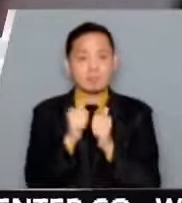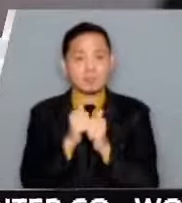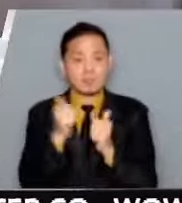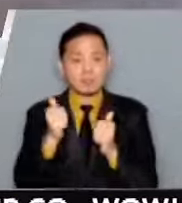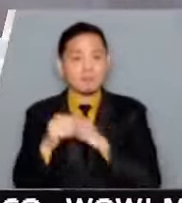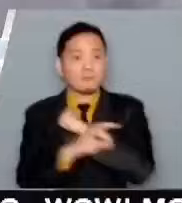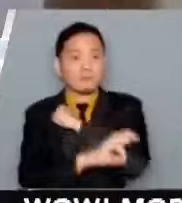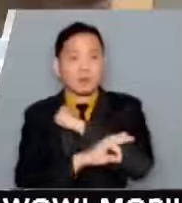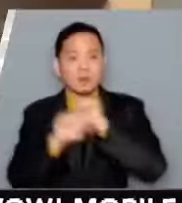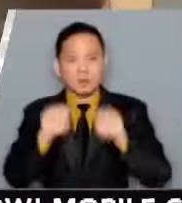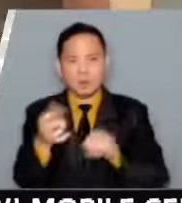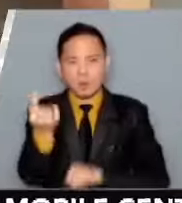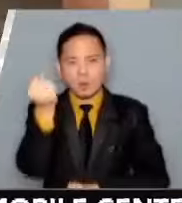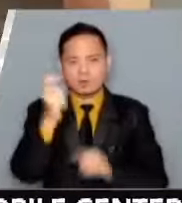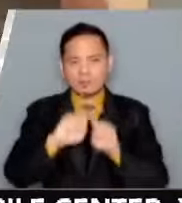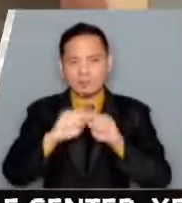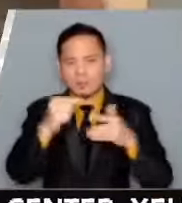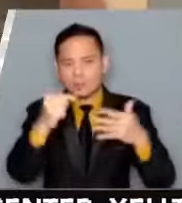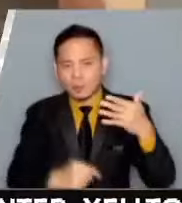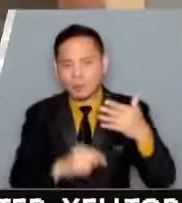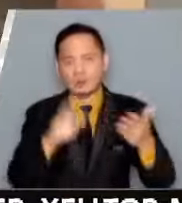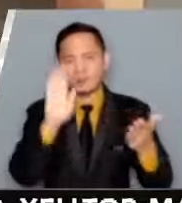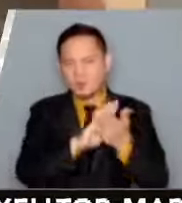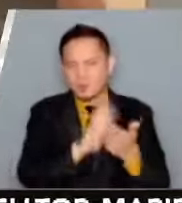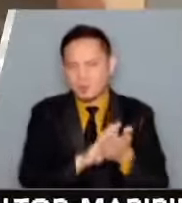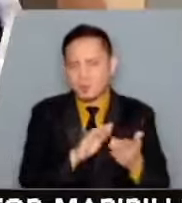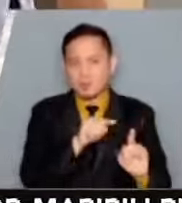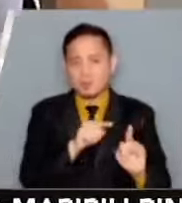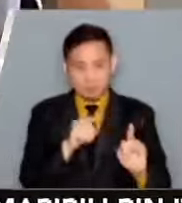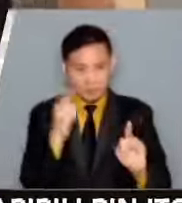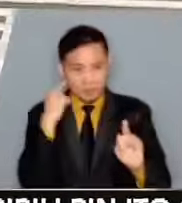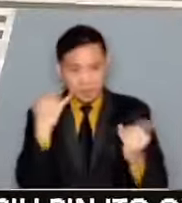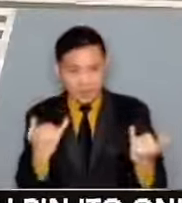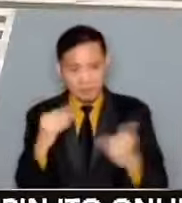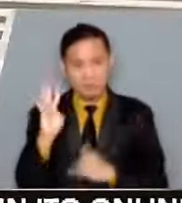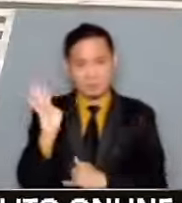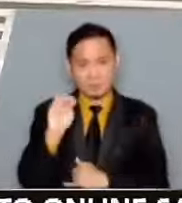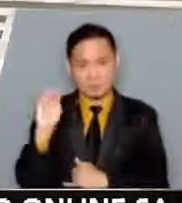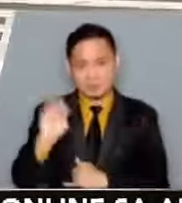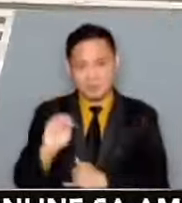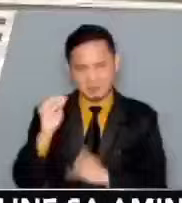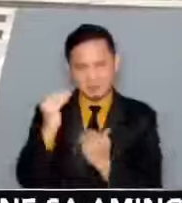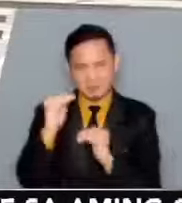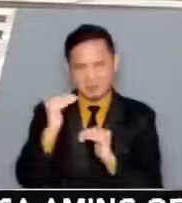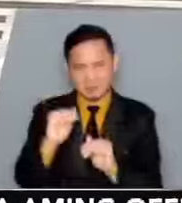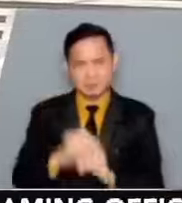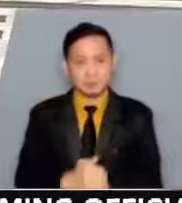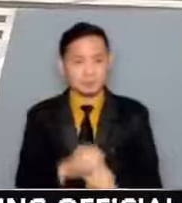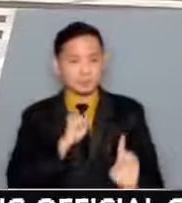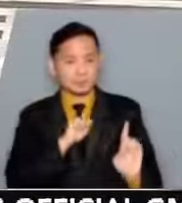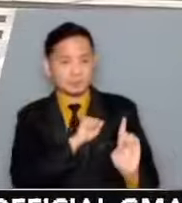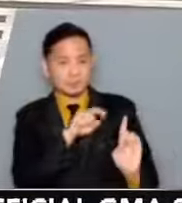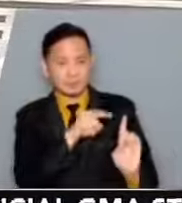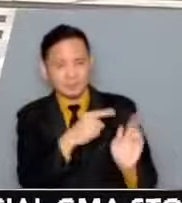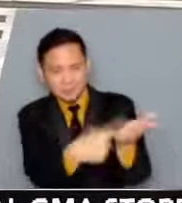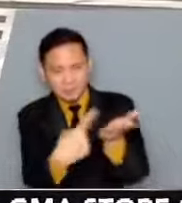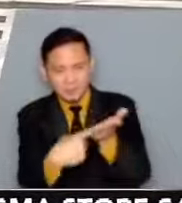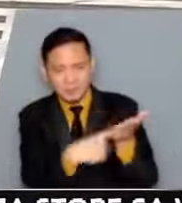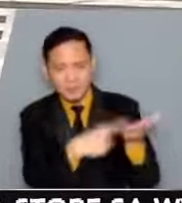paaralan na sa ngayon ay hanggang 40% lang ayon sa mga senador ang pinag-uusapang pagluluwag para lang sa higher